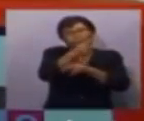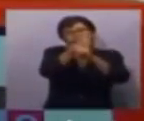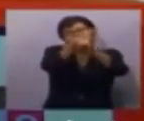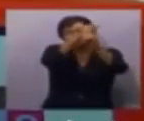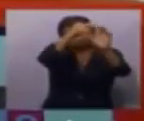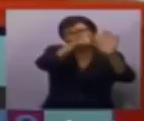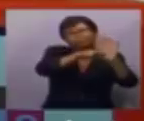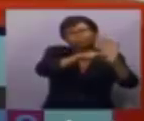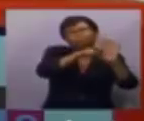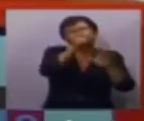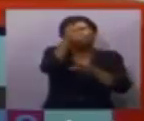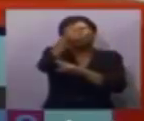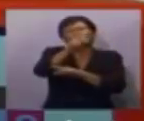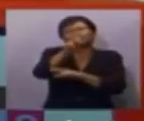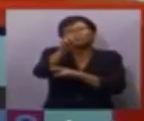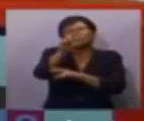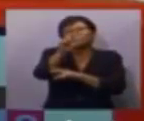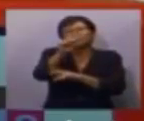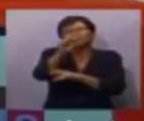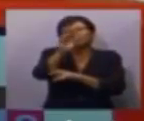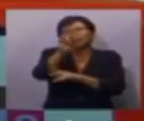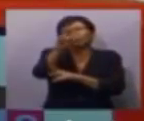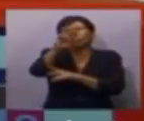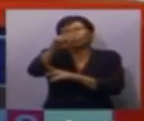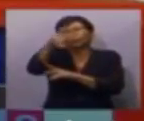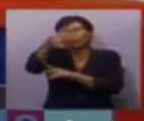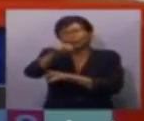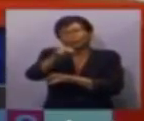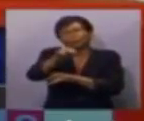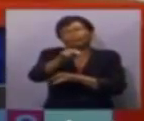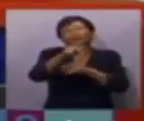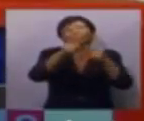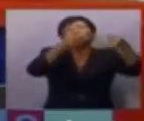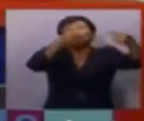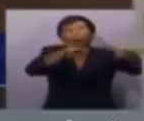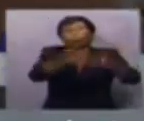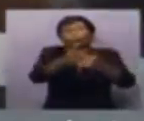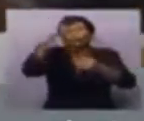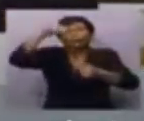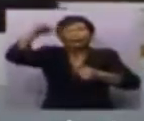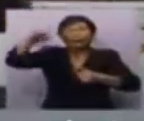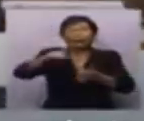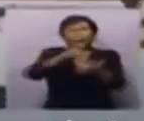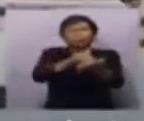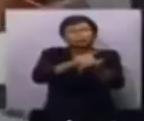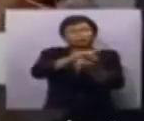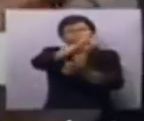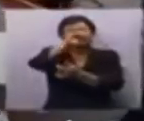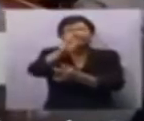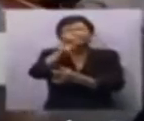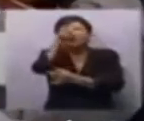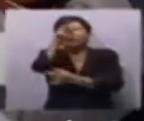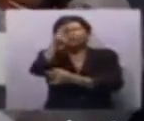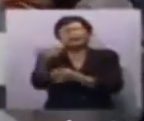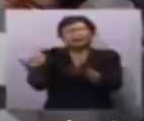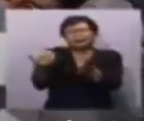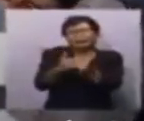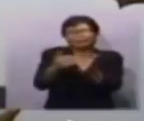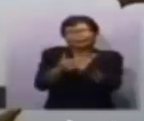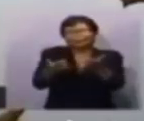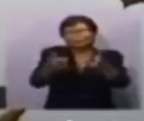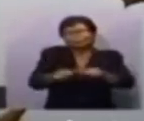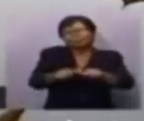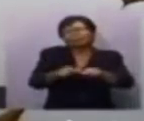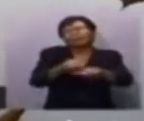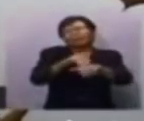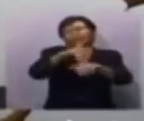mempertahan kerusi DUN Tambunan. Tan Sri Joseph akan berdepan dengan adiknya, Datuk Dr. Jeffrey Kitingan sekaligus mengulangi senario